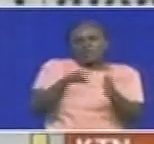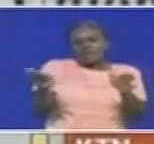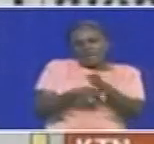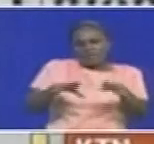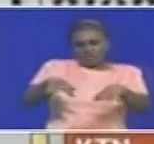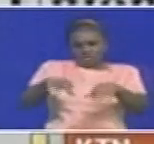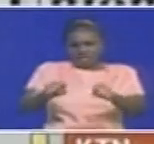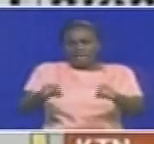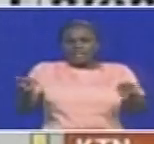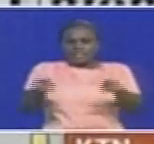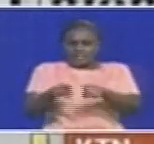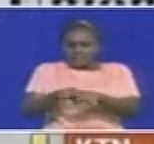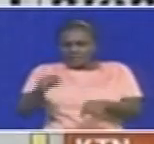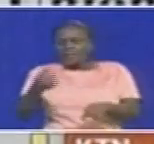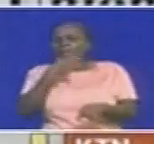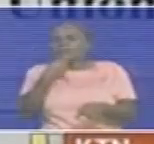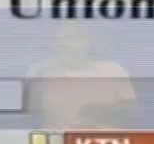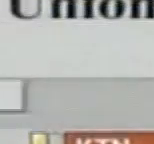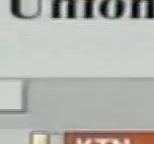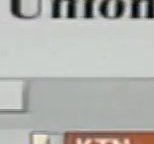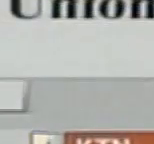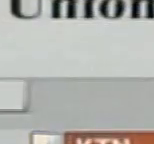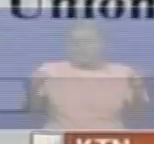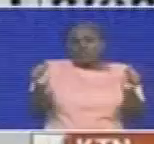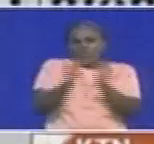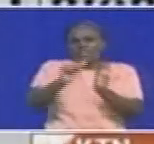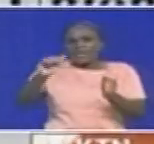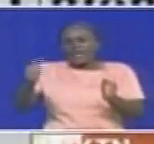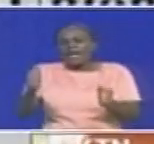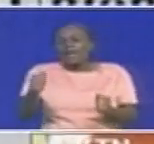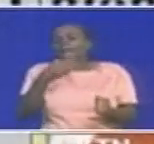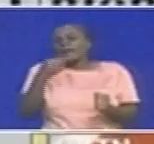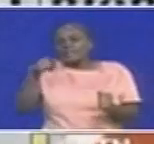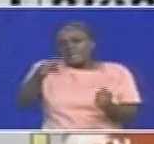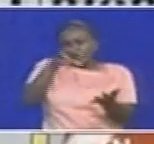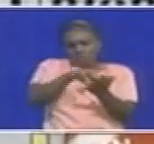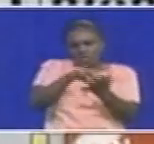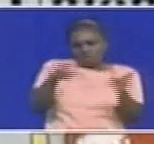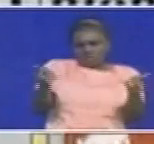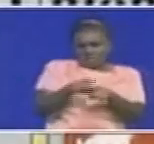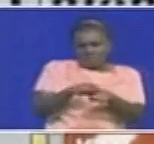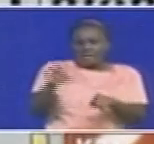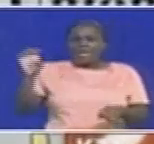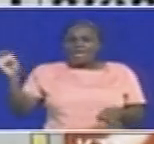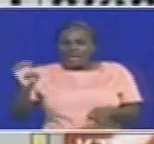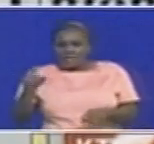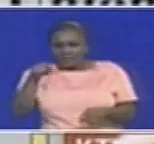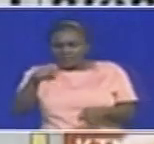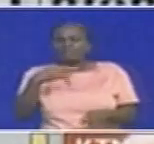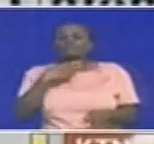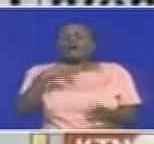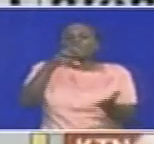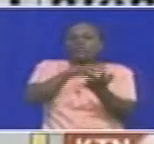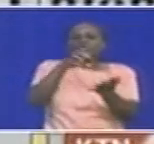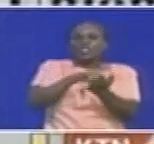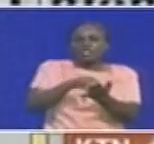mwenyekiti pale Sasha Mutai atakapotoa na kijasho na Philip Jalango kwenye nafasi hiyo. Eddie Omondi atakuwa akionia nafasi ya katibu